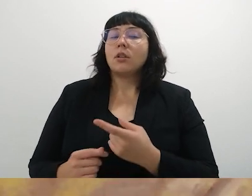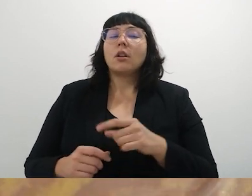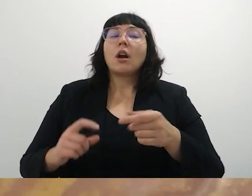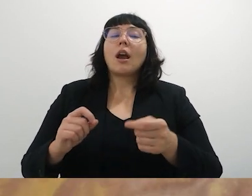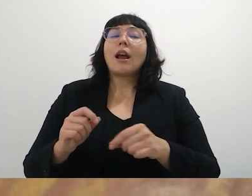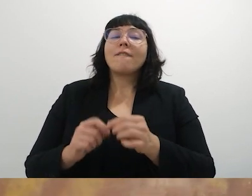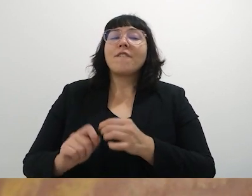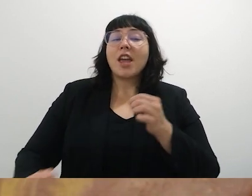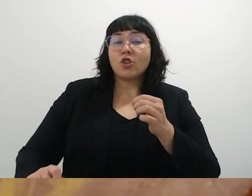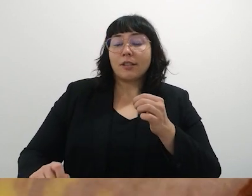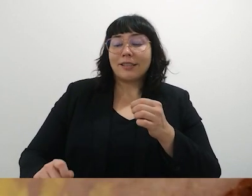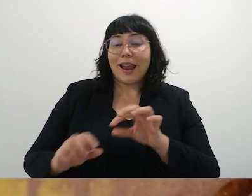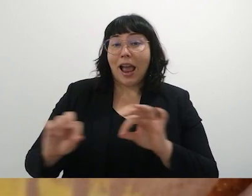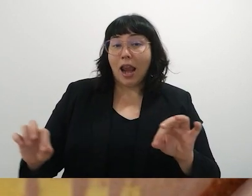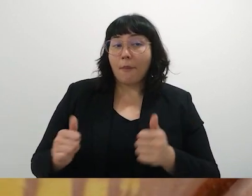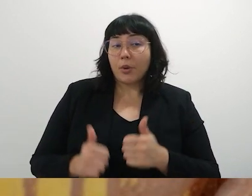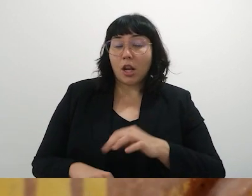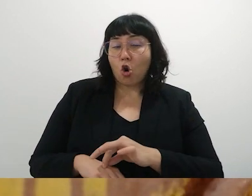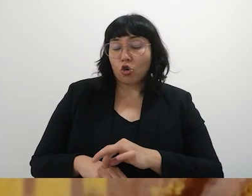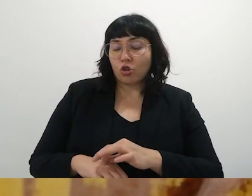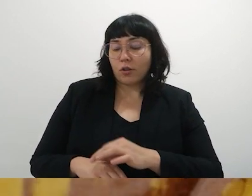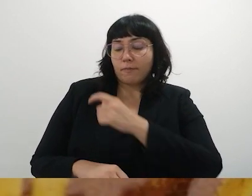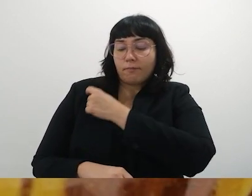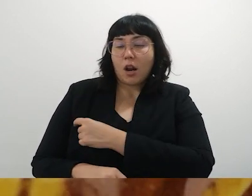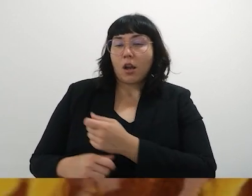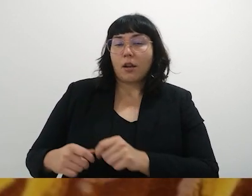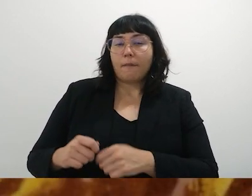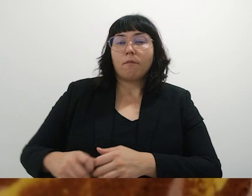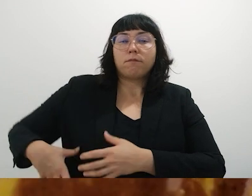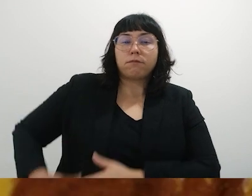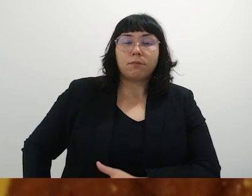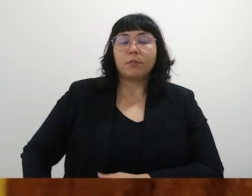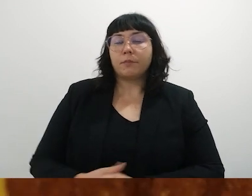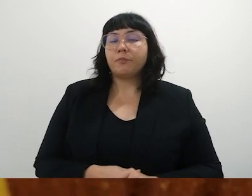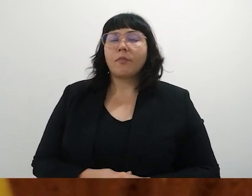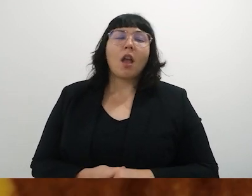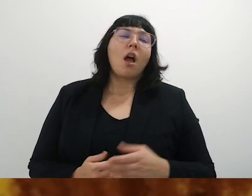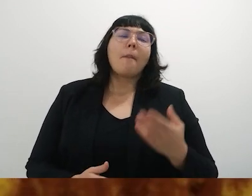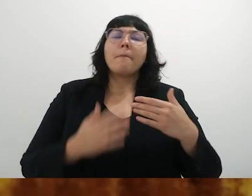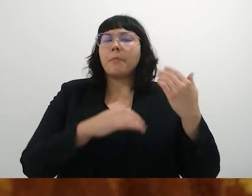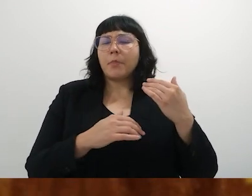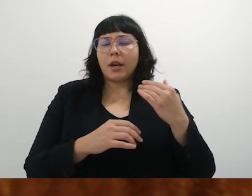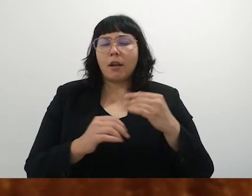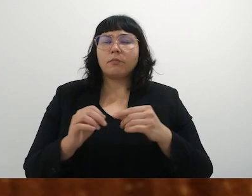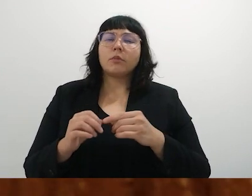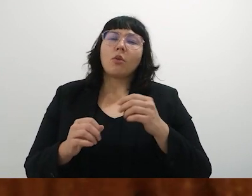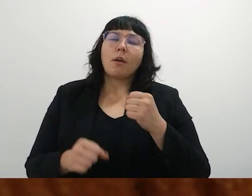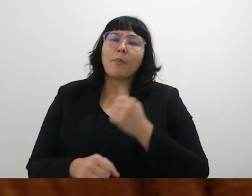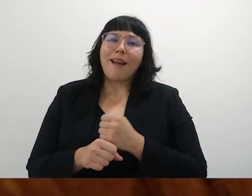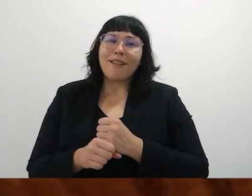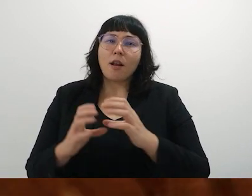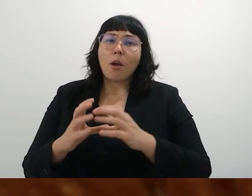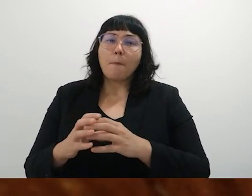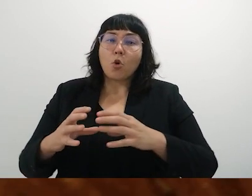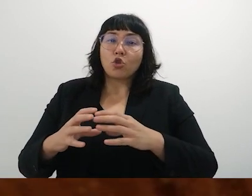sa proširenjem na sredini grlića, kako bi se oko njega vezala vrpca kojom bi sud mogao da se okači ili veže. Često su